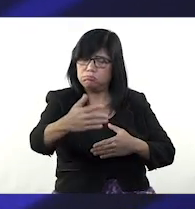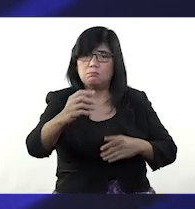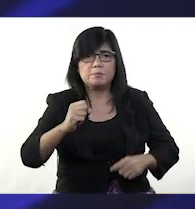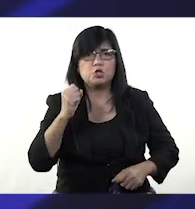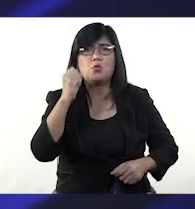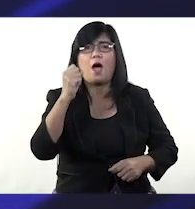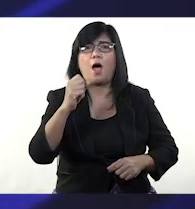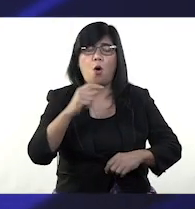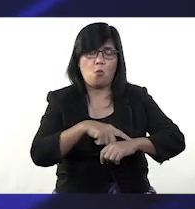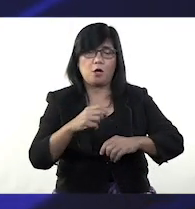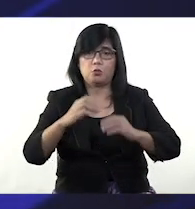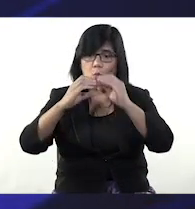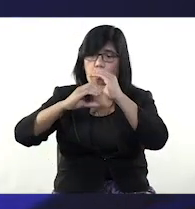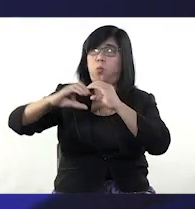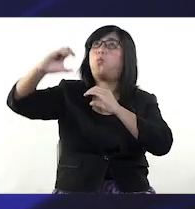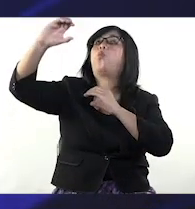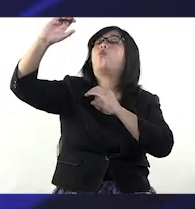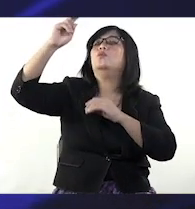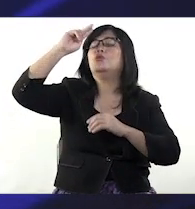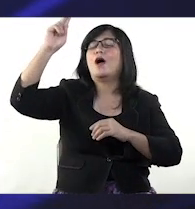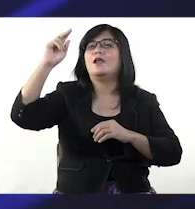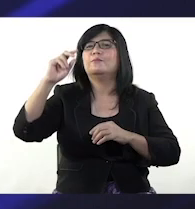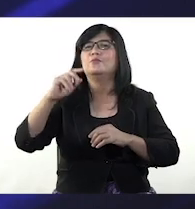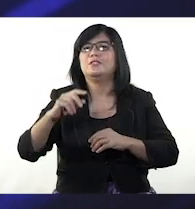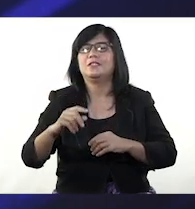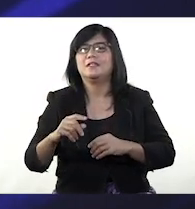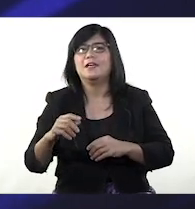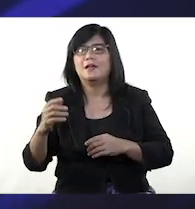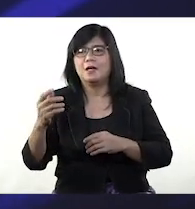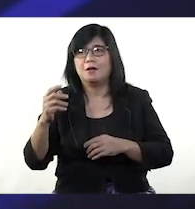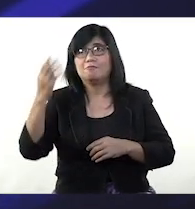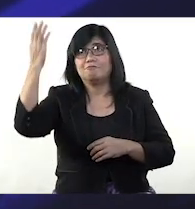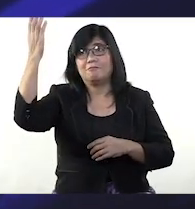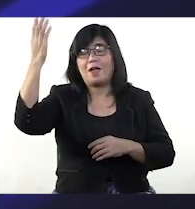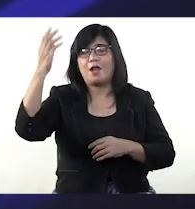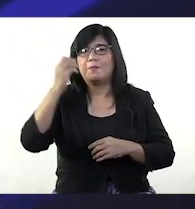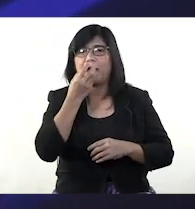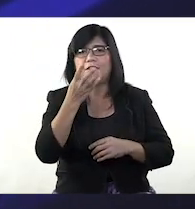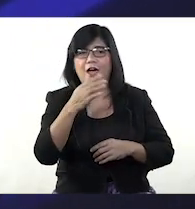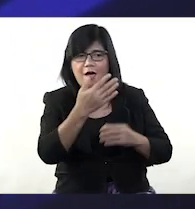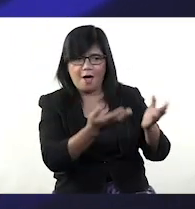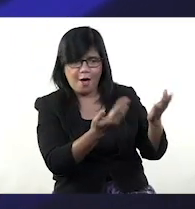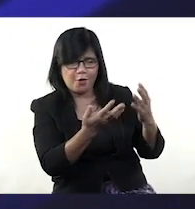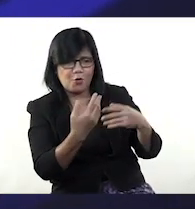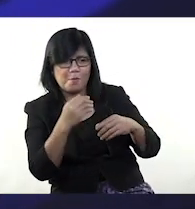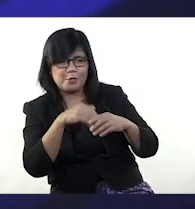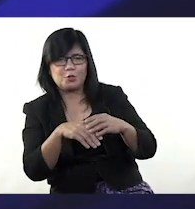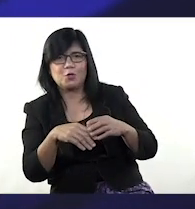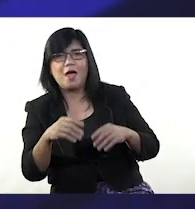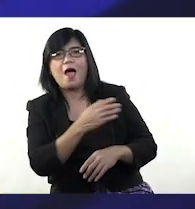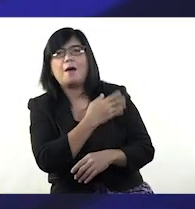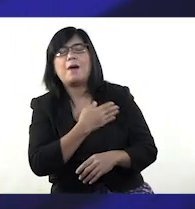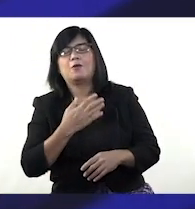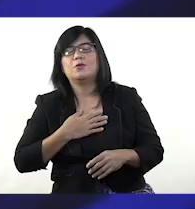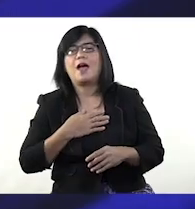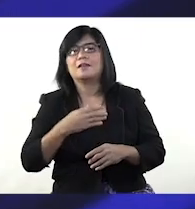Dia memanggil kita berkata Mari masuk hamba-ku yang baik dan setia tampaklah setia dalam perjuanganmu laper kali kecil